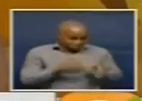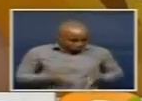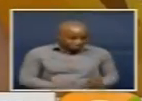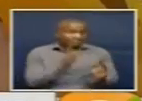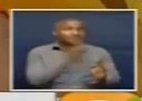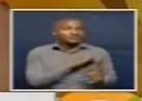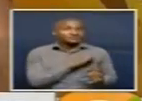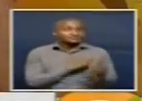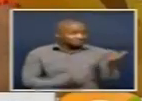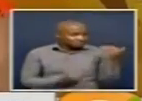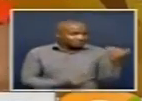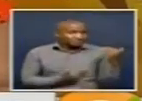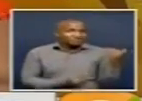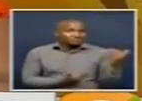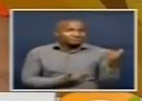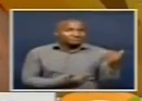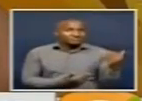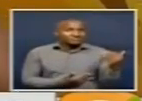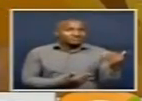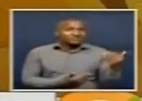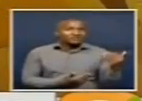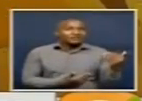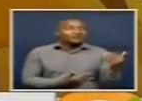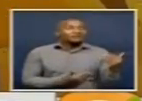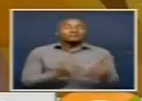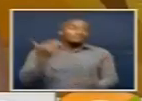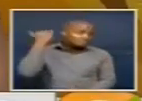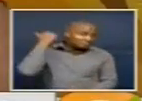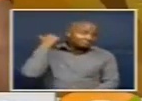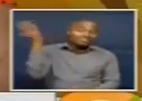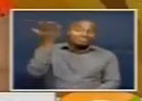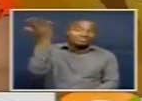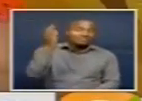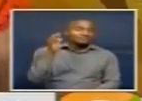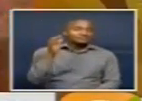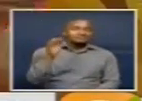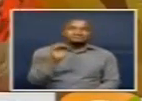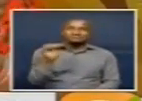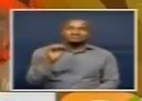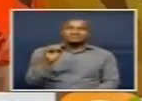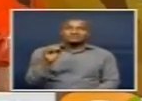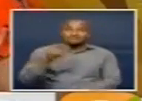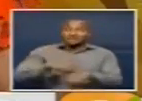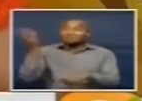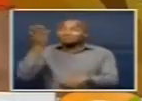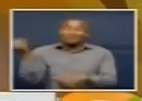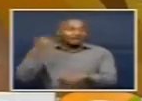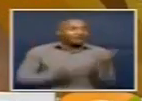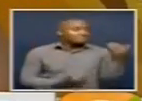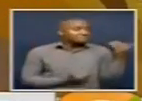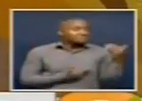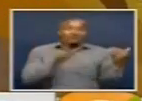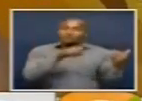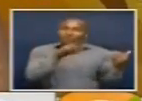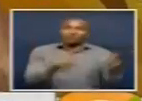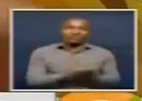ni mchanga. Huyu baba hatakikani kutembea nje, tena aje ashike mtoto. Tukizungumza